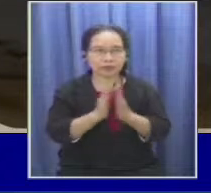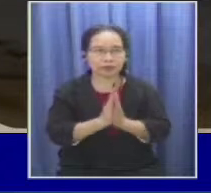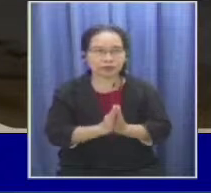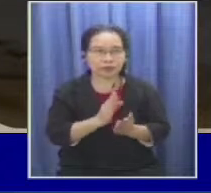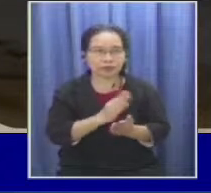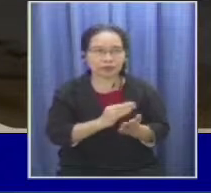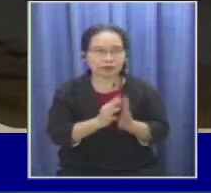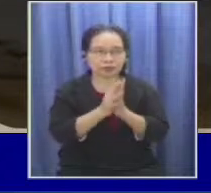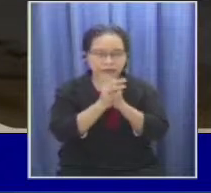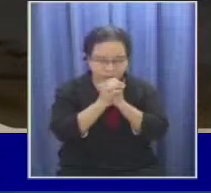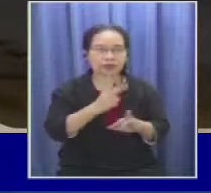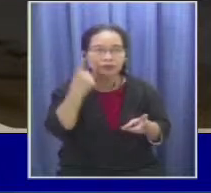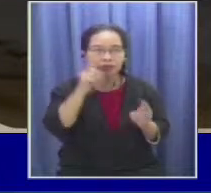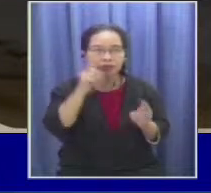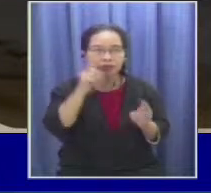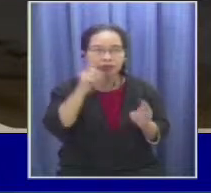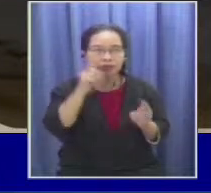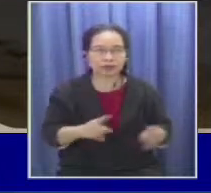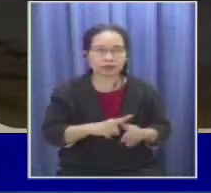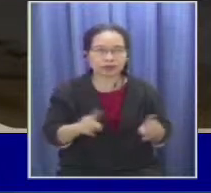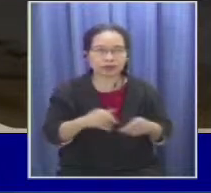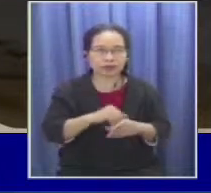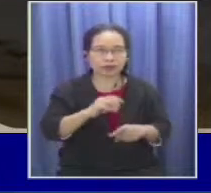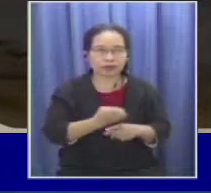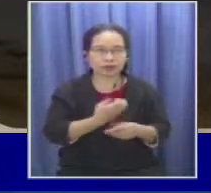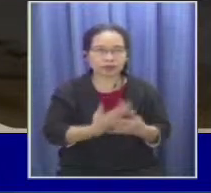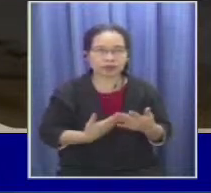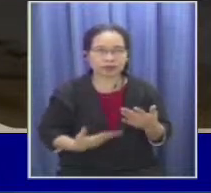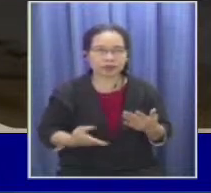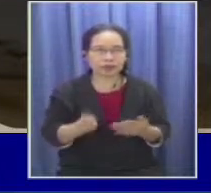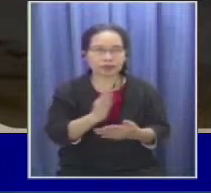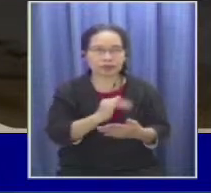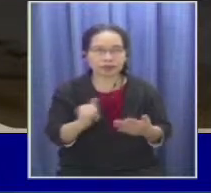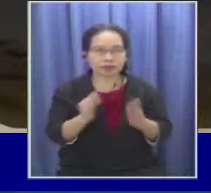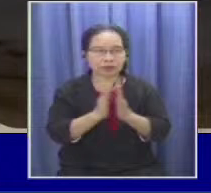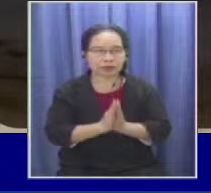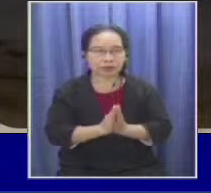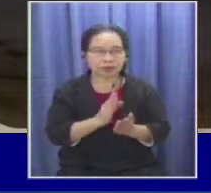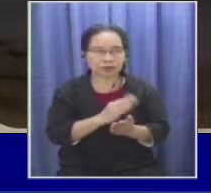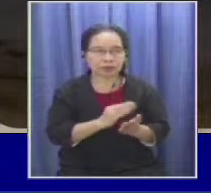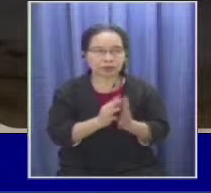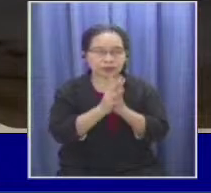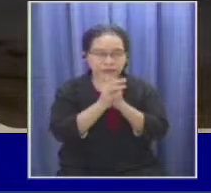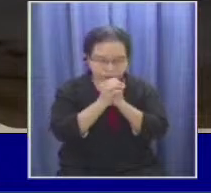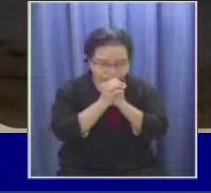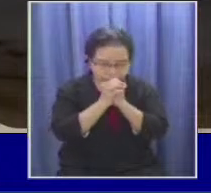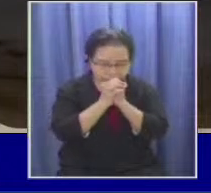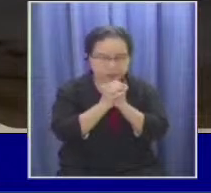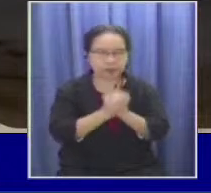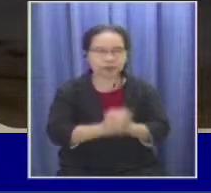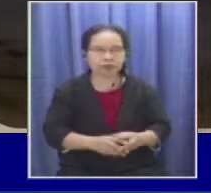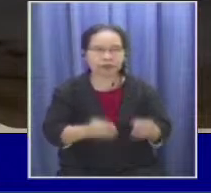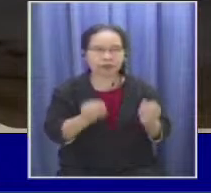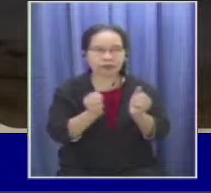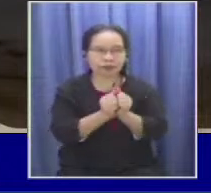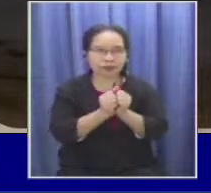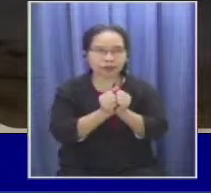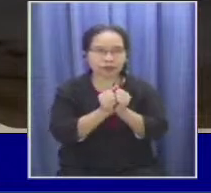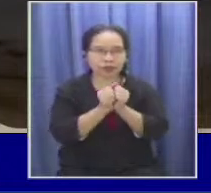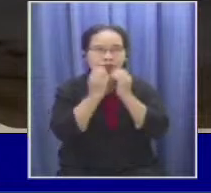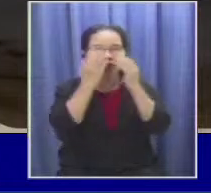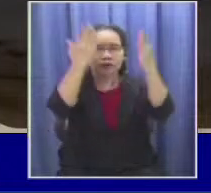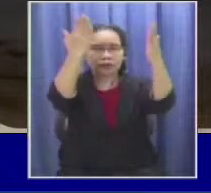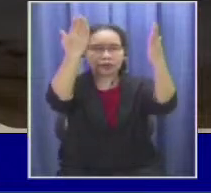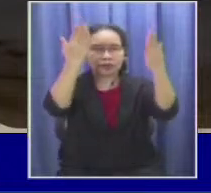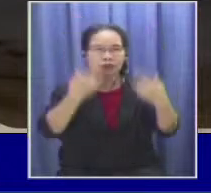kyenkyene bi a yɛnsan kan no bi o Philippians 4:6 mon na nyene bribiara ha mo